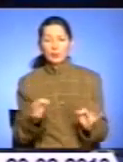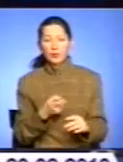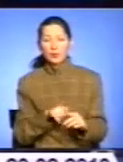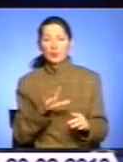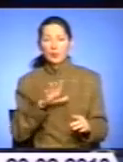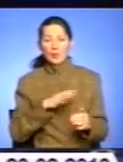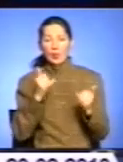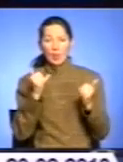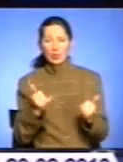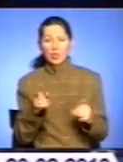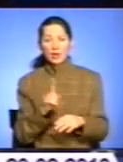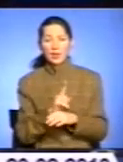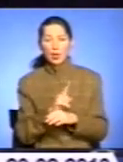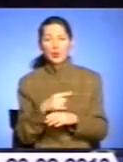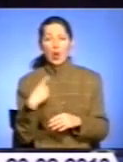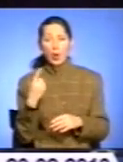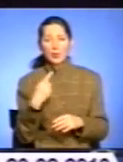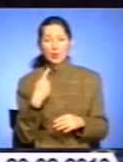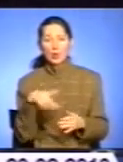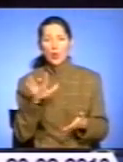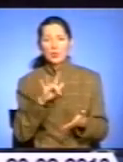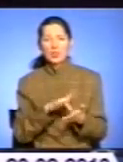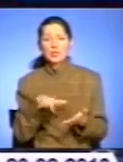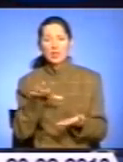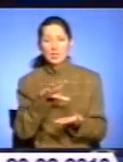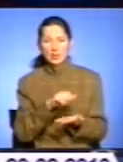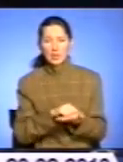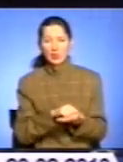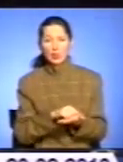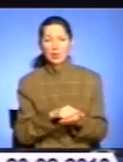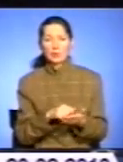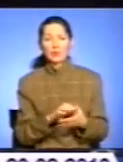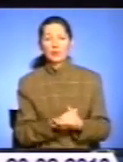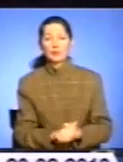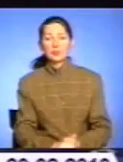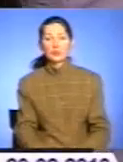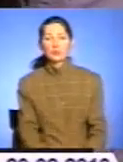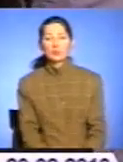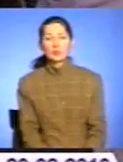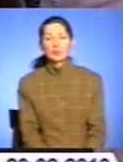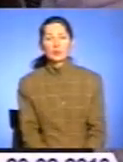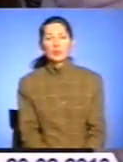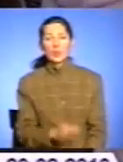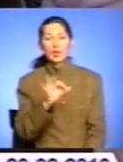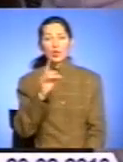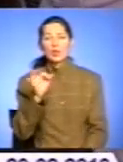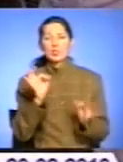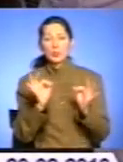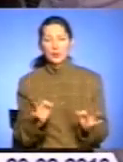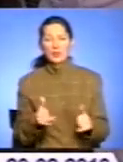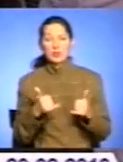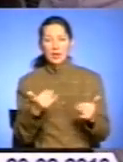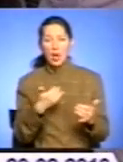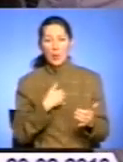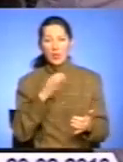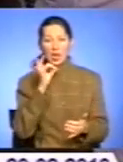відбувся сьогодні в Тернопільському обласному центрі зайнятості. Подробиці у сюжеті. Соціальна справедливість для мене,